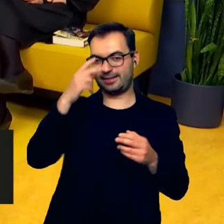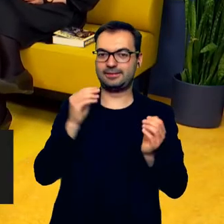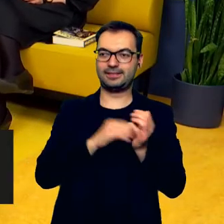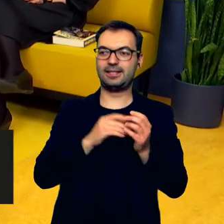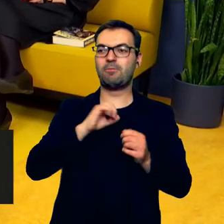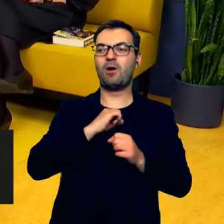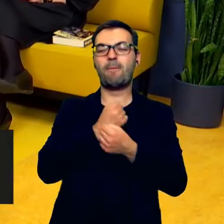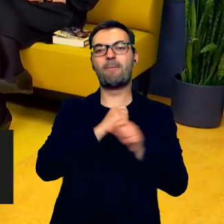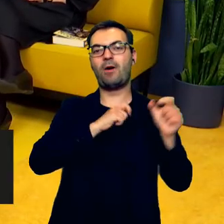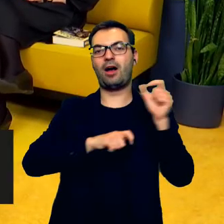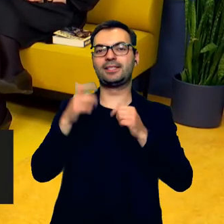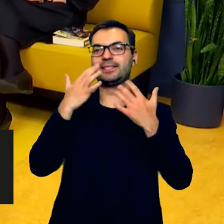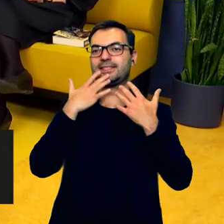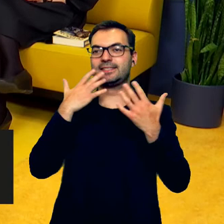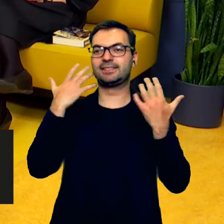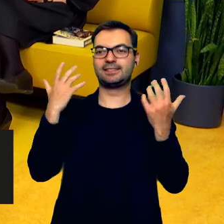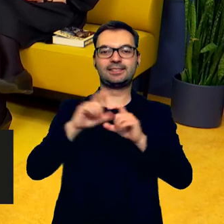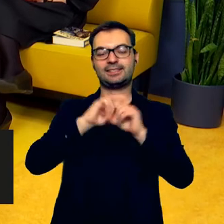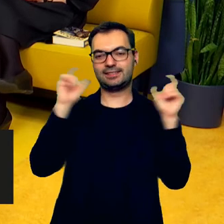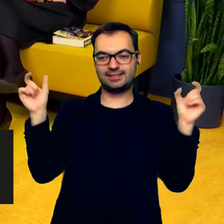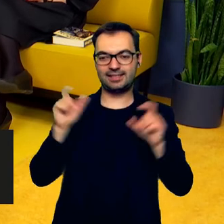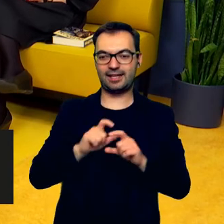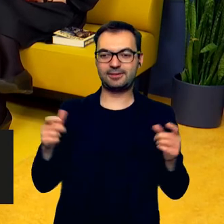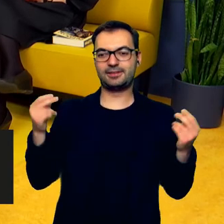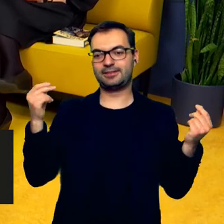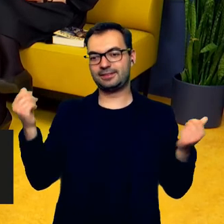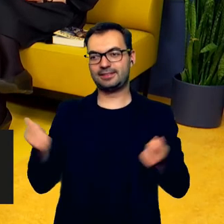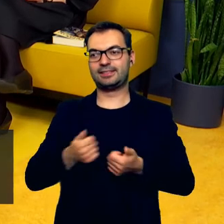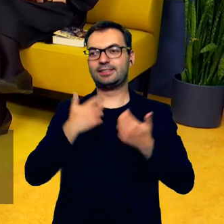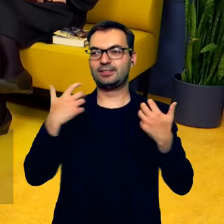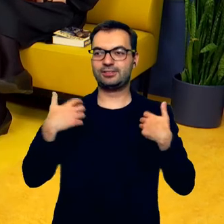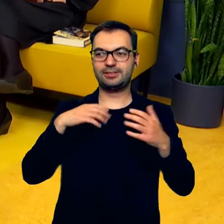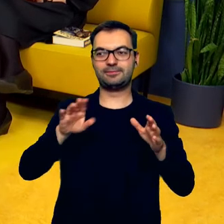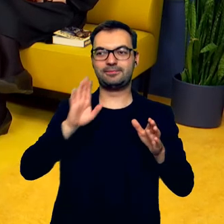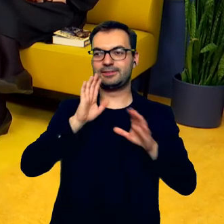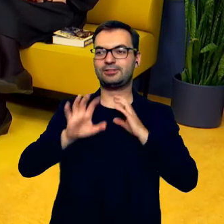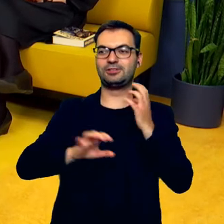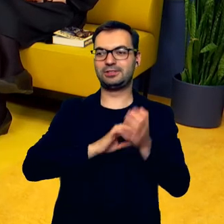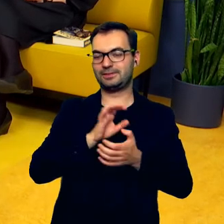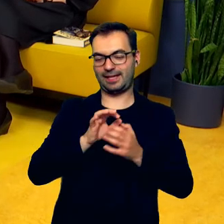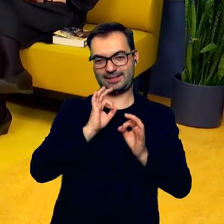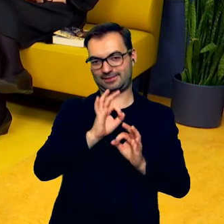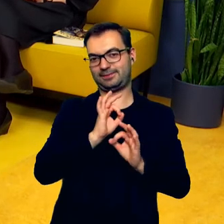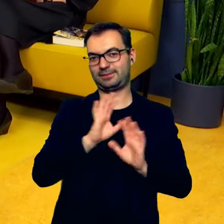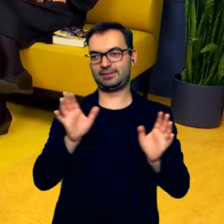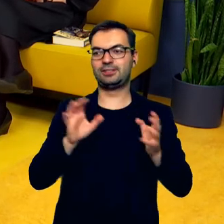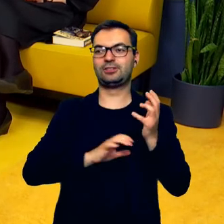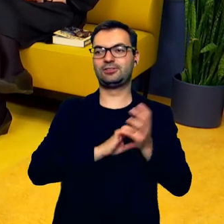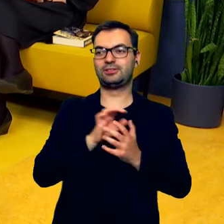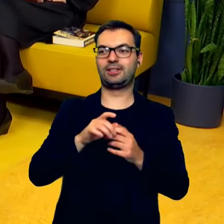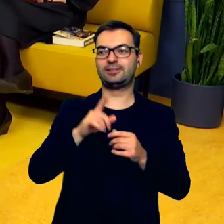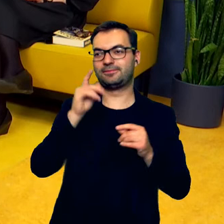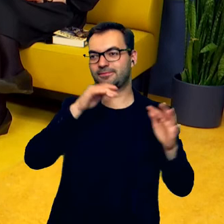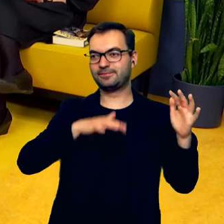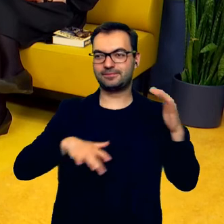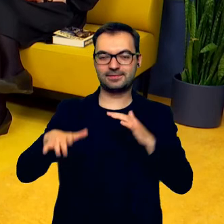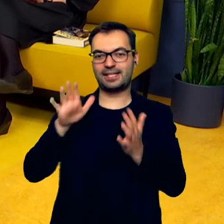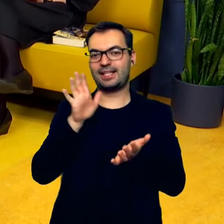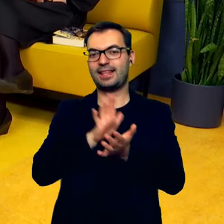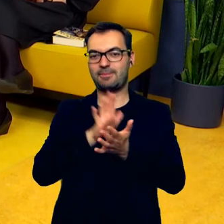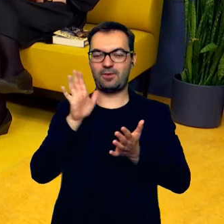bohaterowie pragną cały czas być w tym świecie, który polubili. Czyli to jest świat zaludniony przez